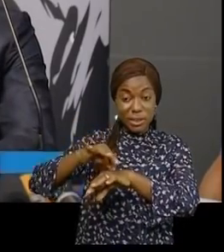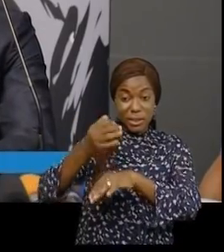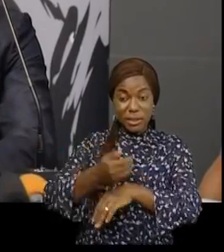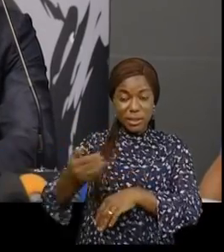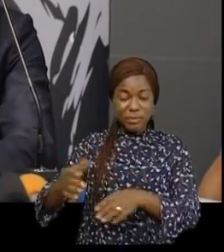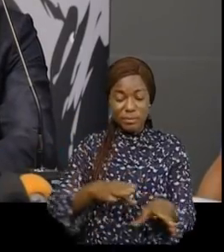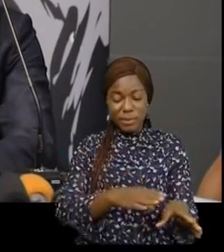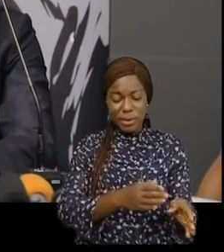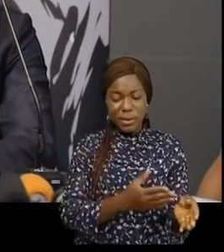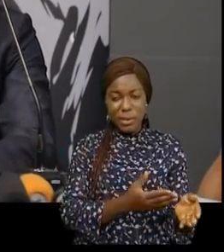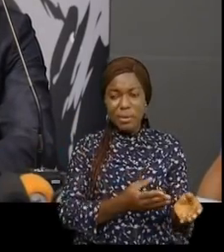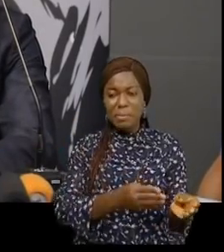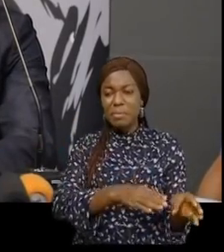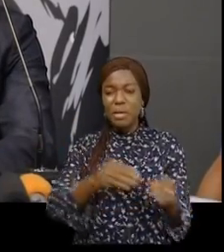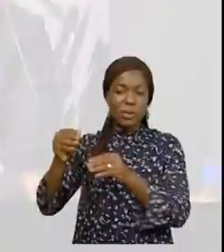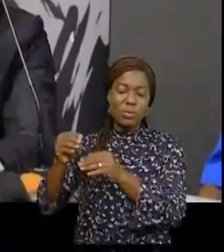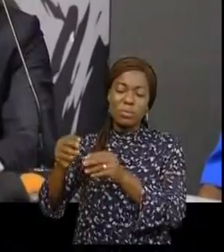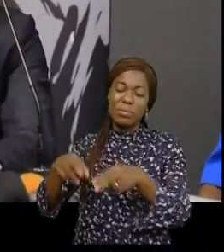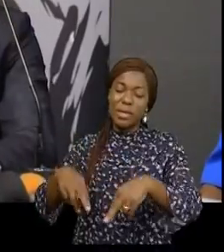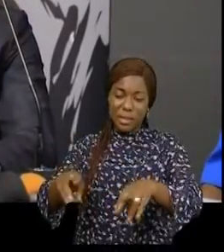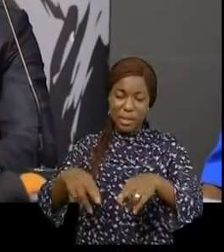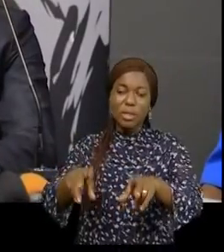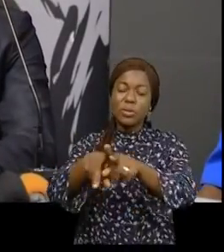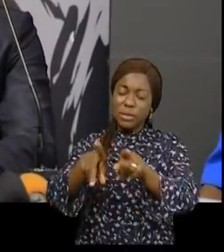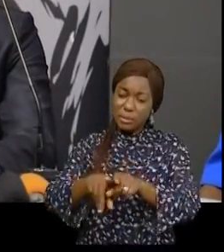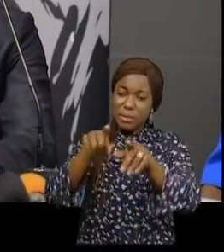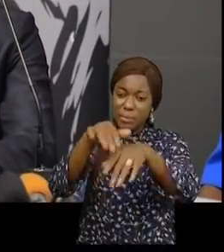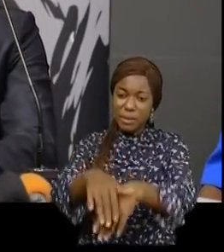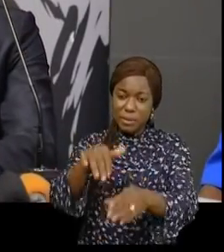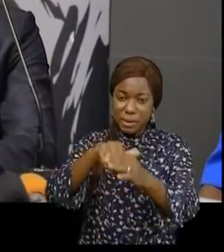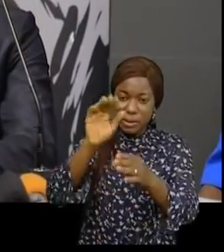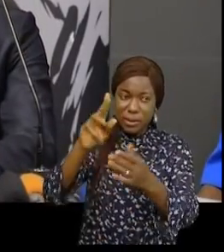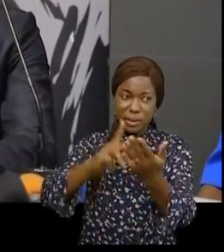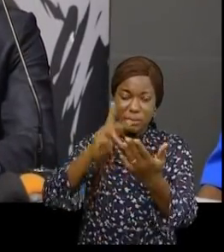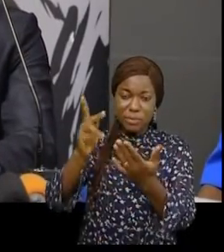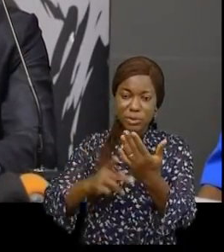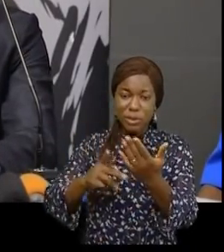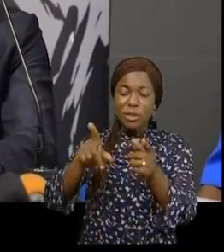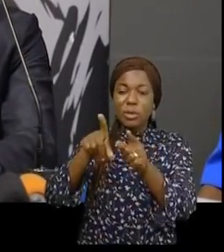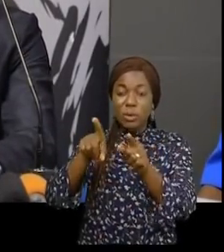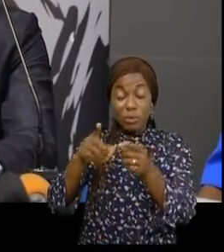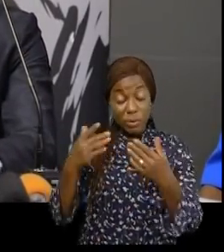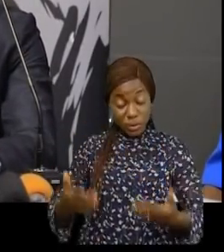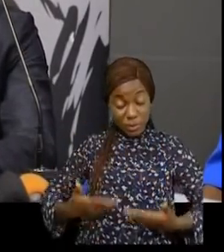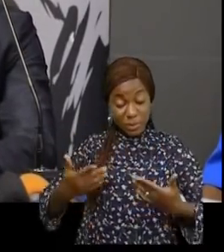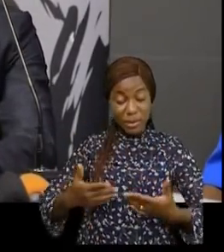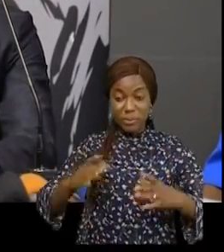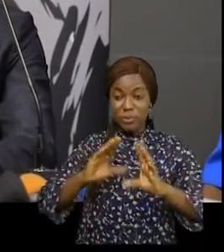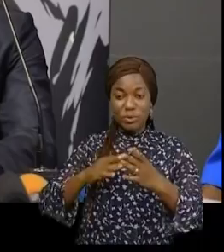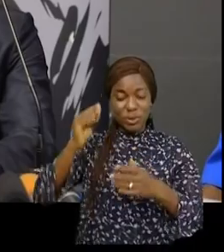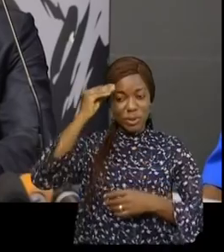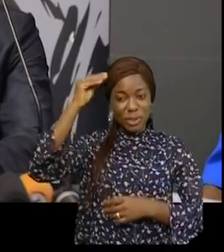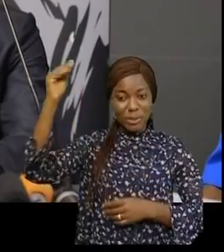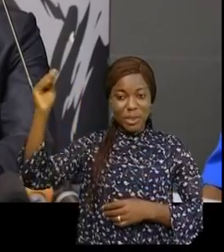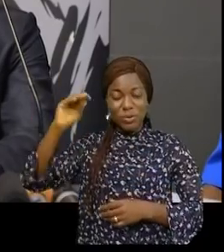de changement de notre société, participer à ce projet, cela ne peut que nous réjouir en espérant que nous allons